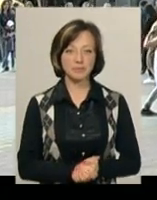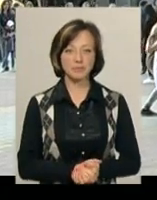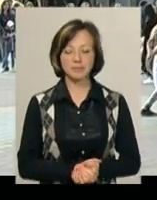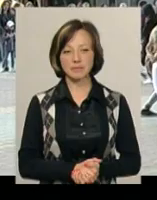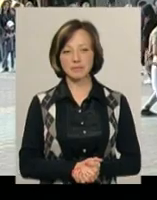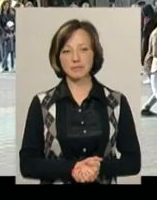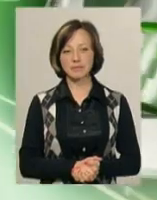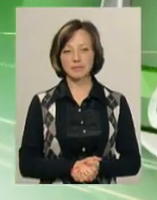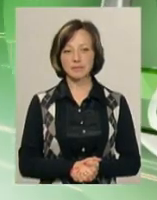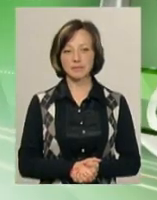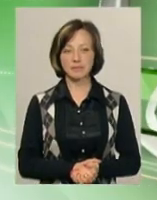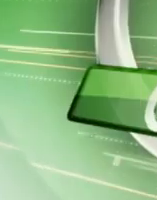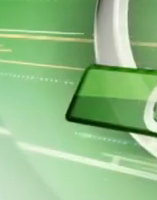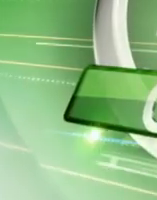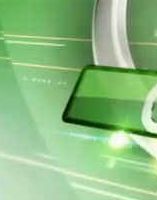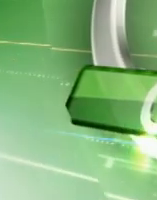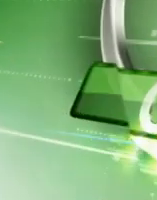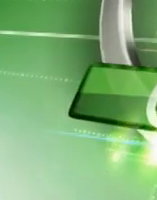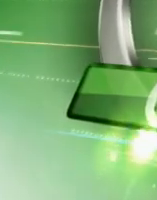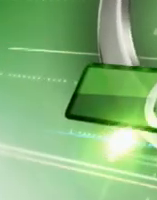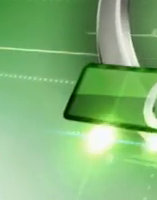Новини Поділля Центр.